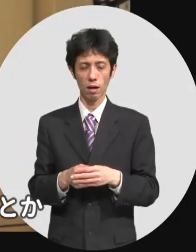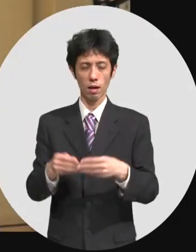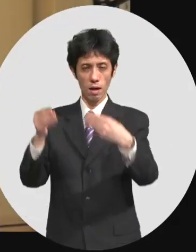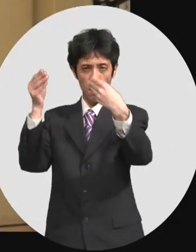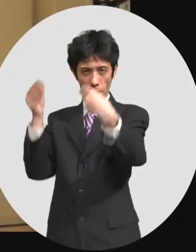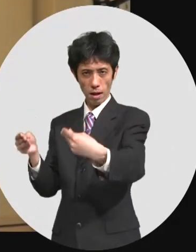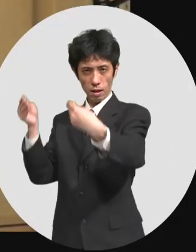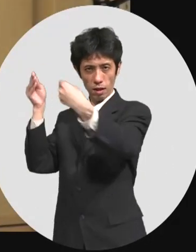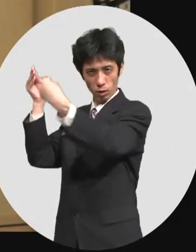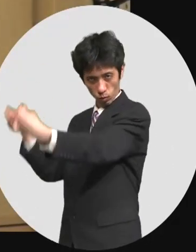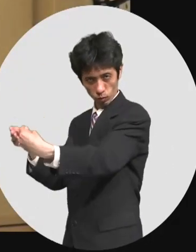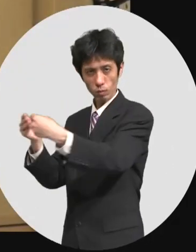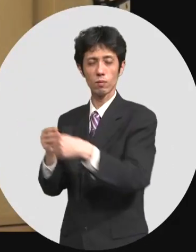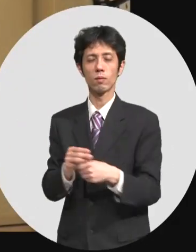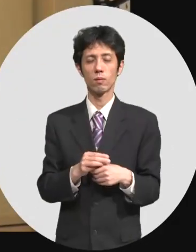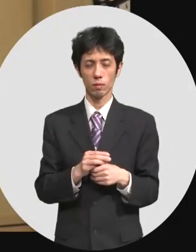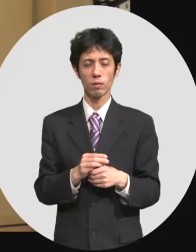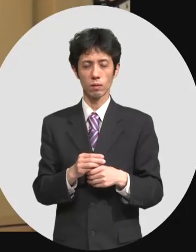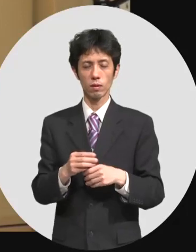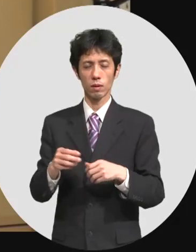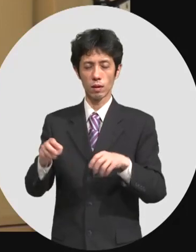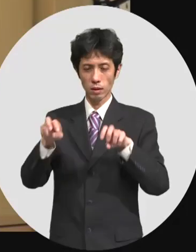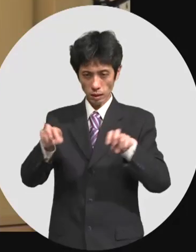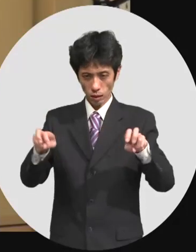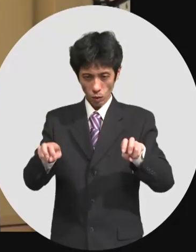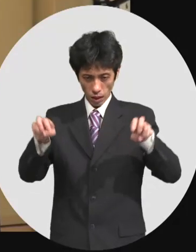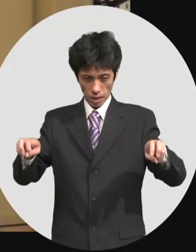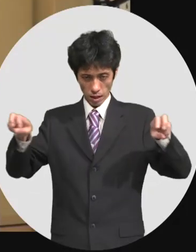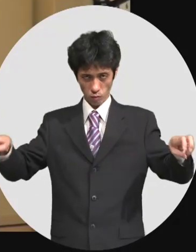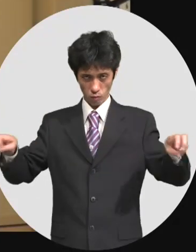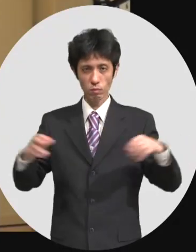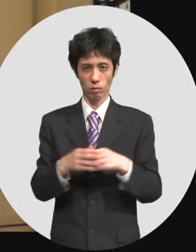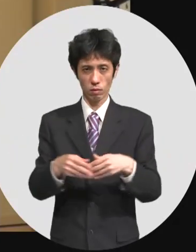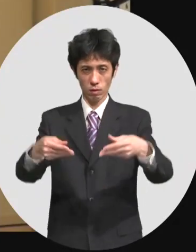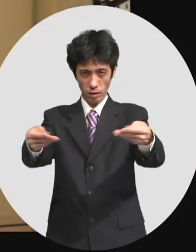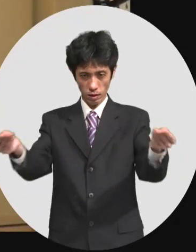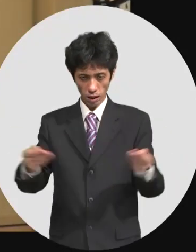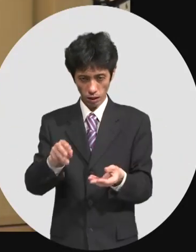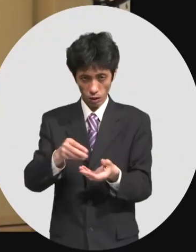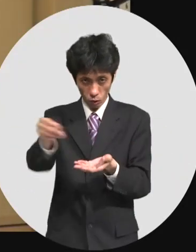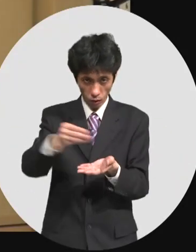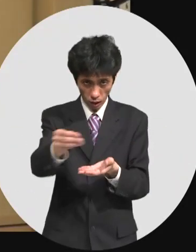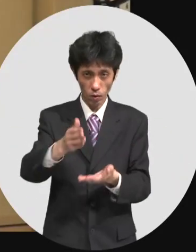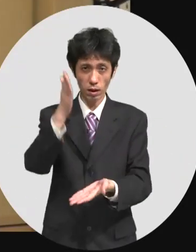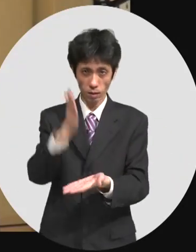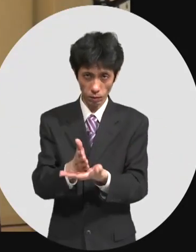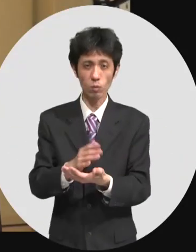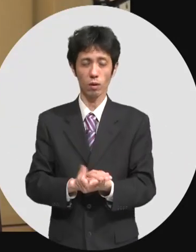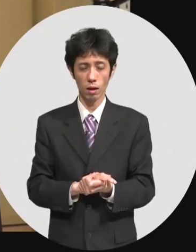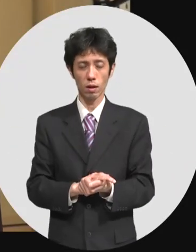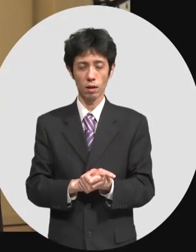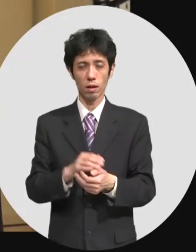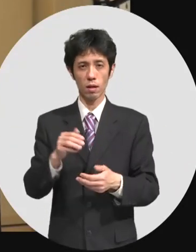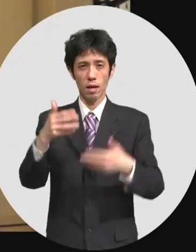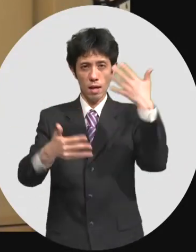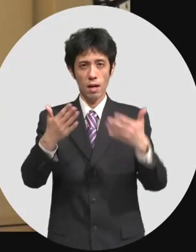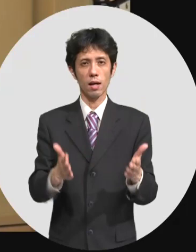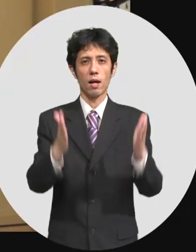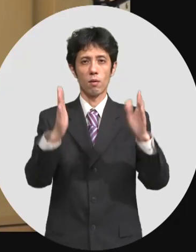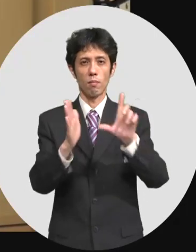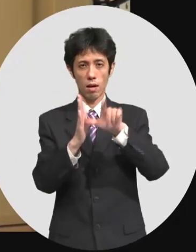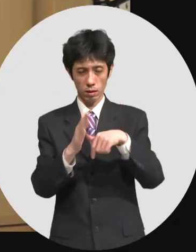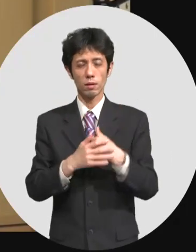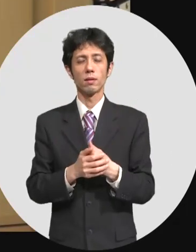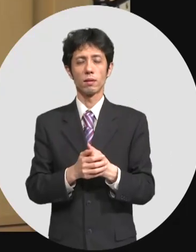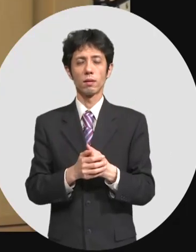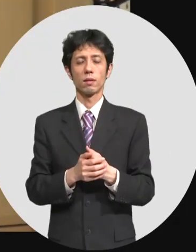か、あとはパーテーションの設置、それから座席の間隔を空ける、あと大皿での取り分けは控えるとか、映画館では